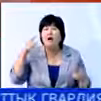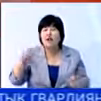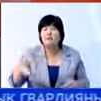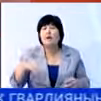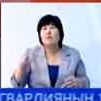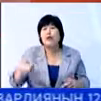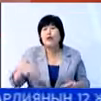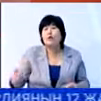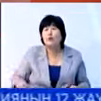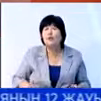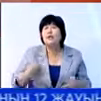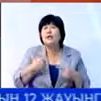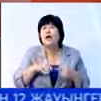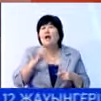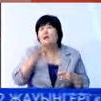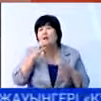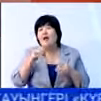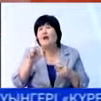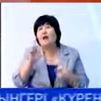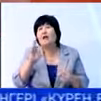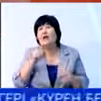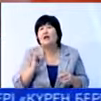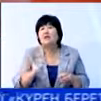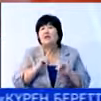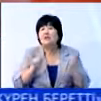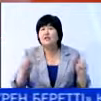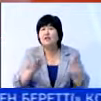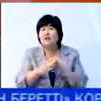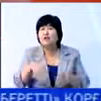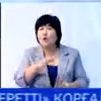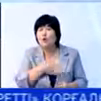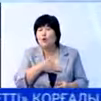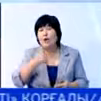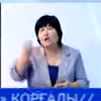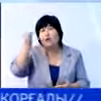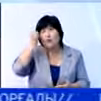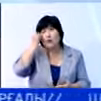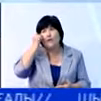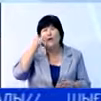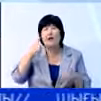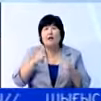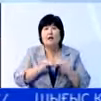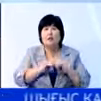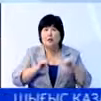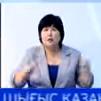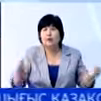өмір», «Әлмеректің оралуы», «Шүкіршілік» жыр жинақтары рухани мұраларымыздың қатарын толықтыра